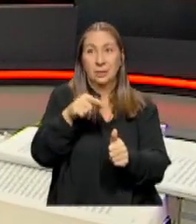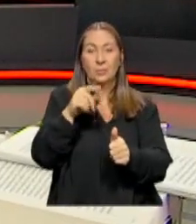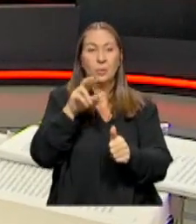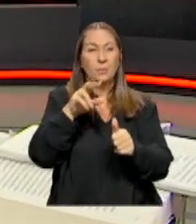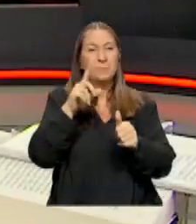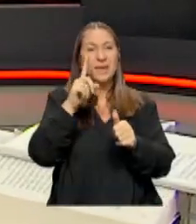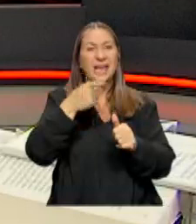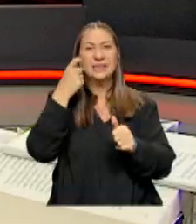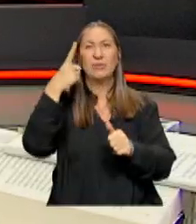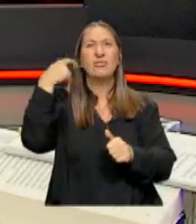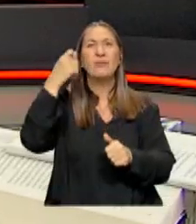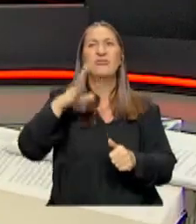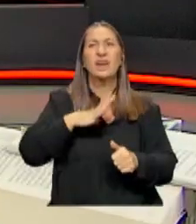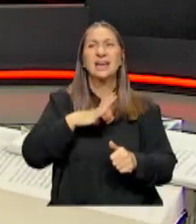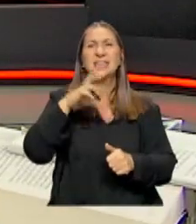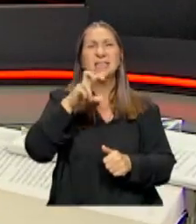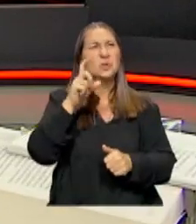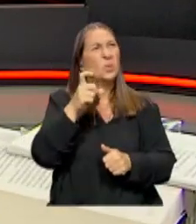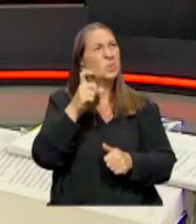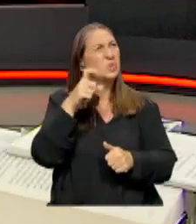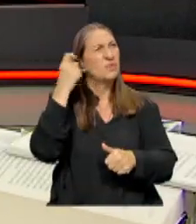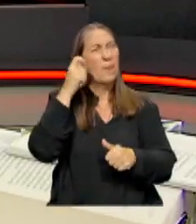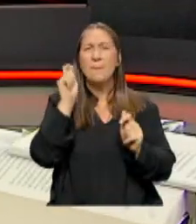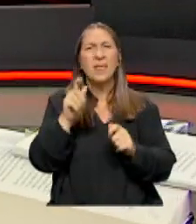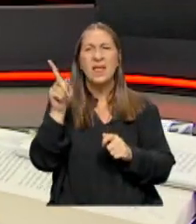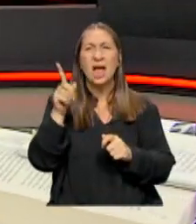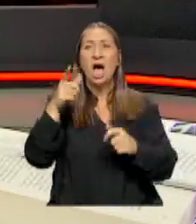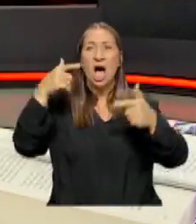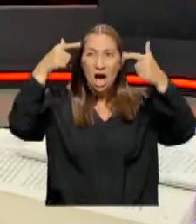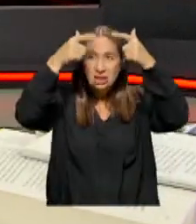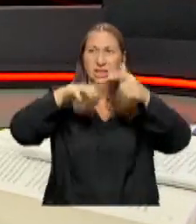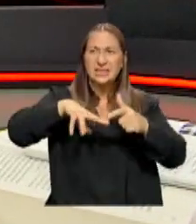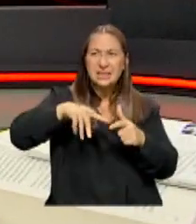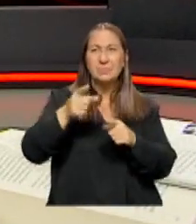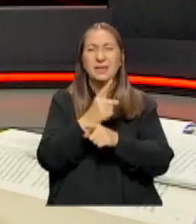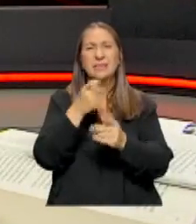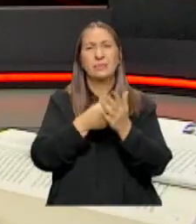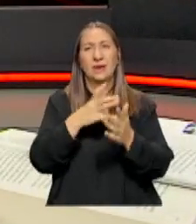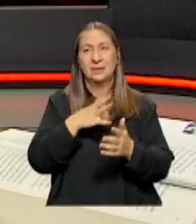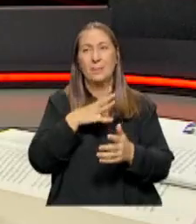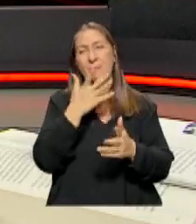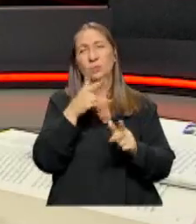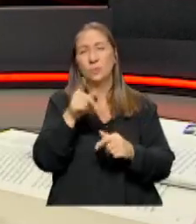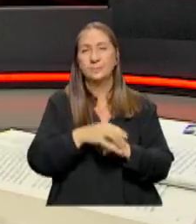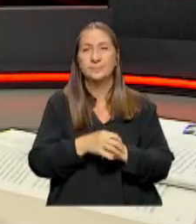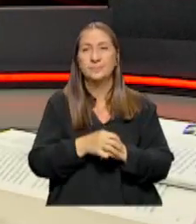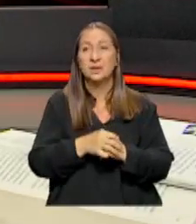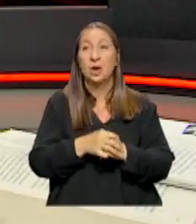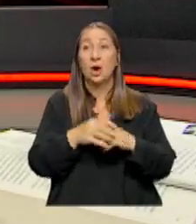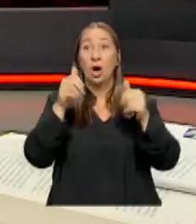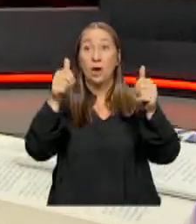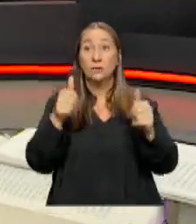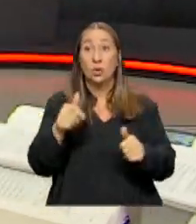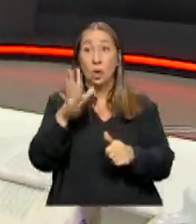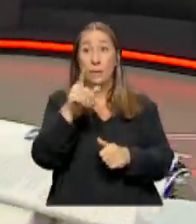Peter Greenaway'in eski bir filmi vardı. 89 yapımıydı yanlış hatırlamıyorsam. Aşçı, hırsız falan öyle bir ismi vardı. Afişi de